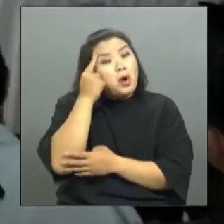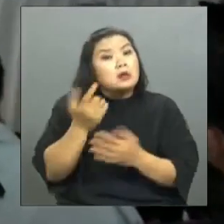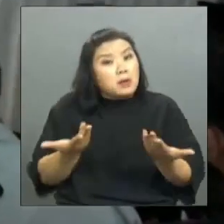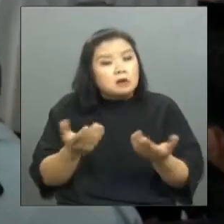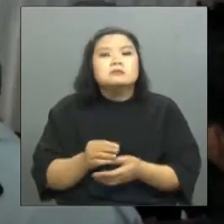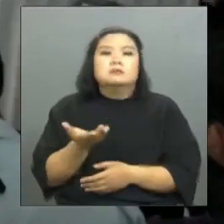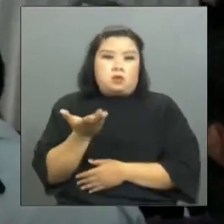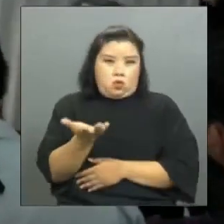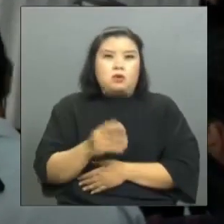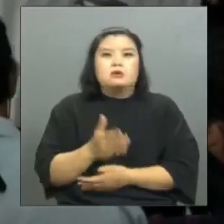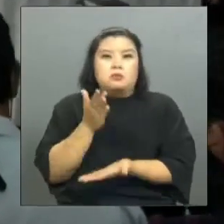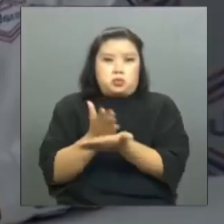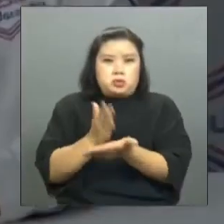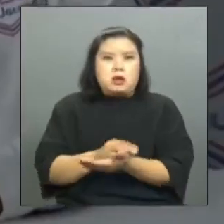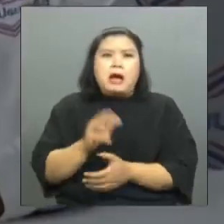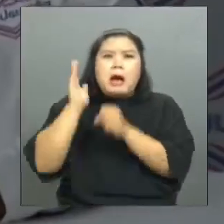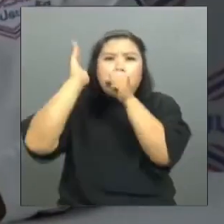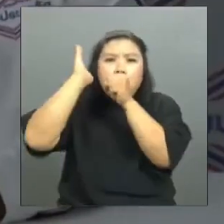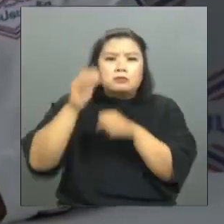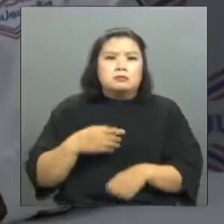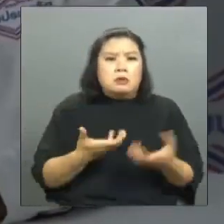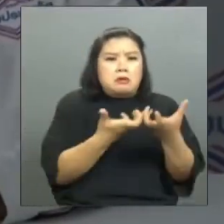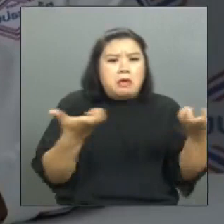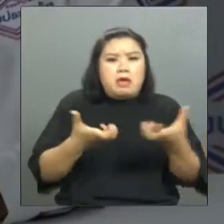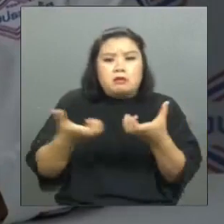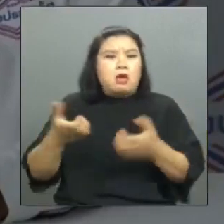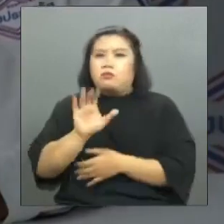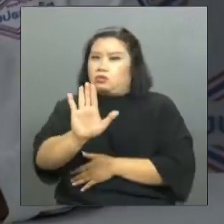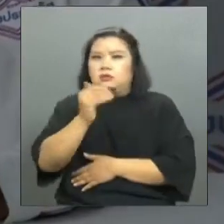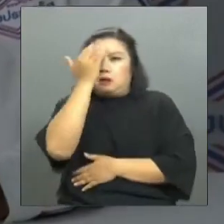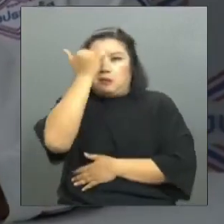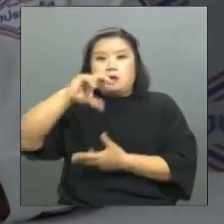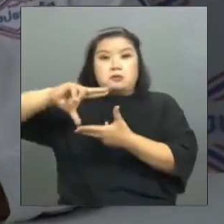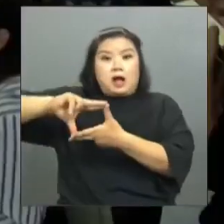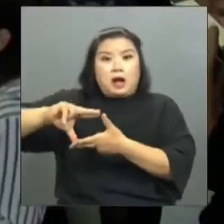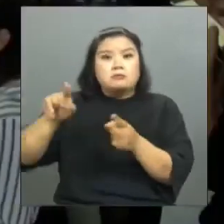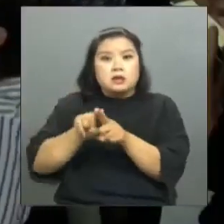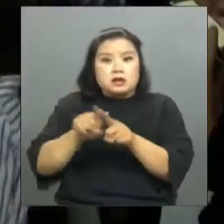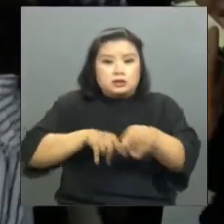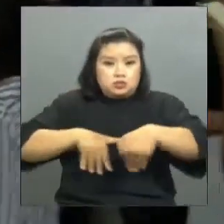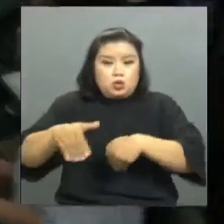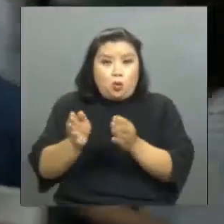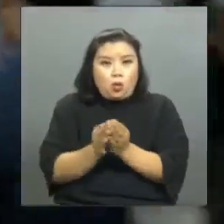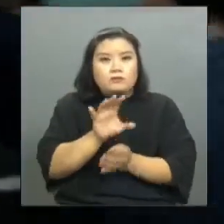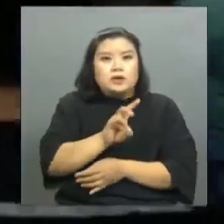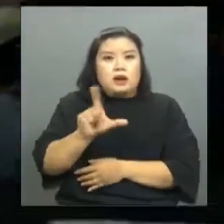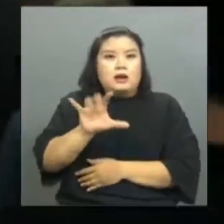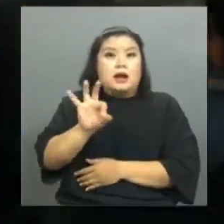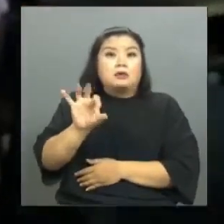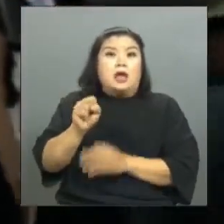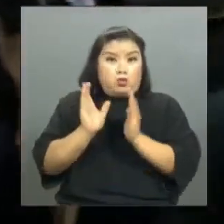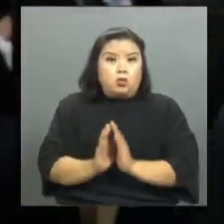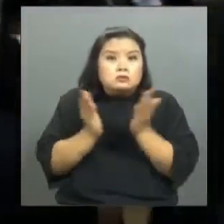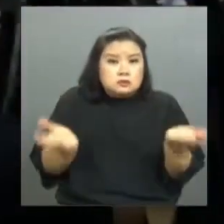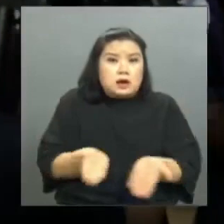ให้หยุดใช้วาทกรรมกล่าวอ้างแบ่งฝ่ายเพราะพรรคพลังประชารัฐก็มีเสียงจากประชาชนกว่า7,900,000เสียง